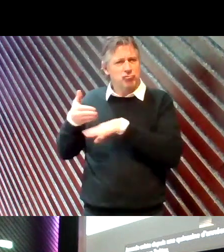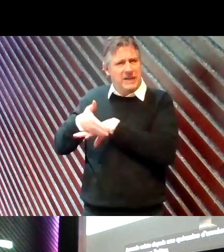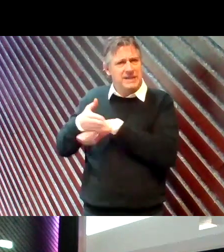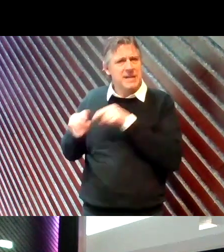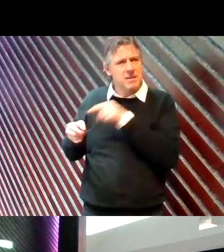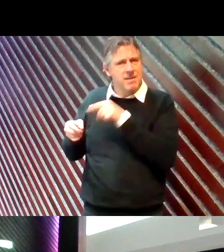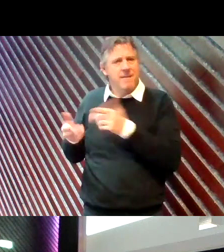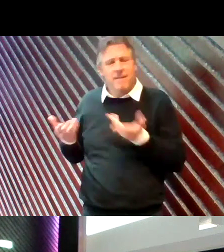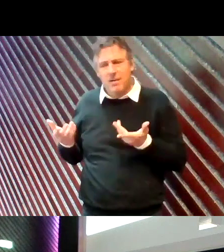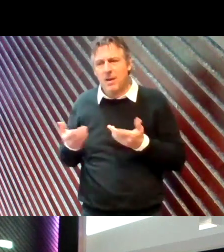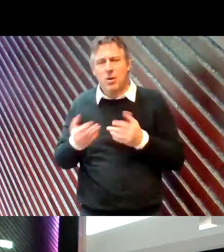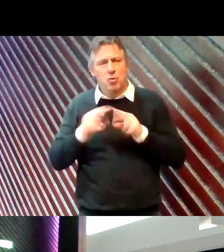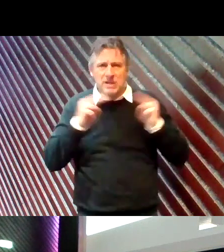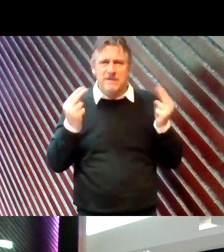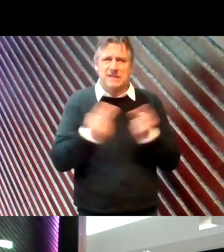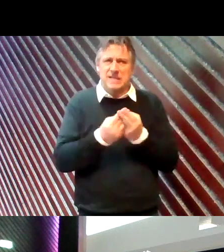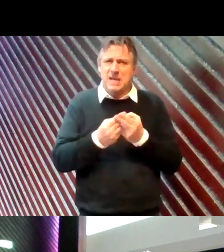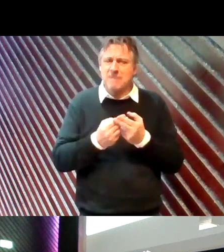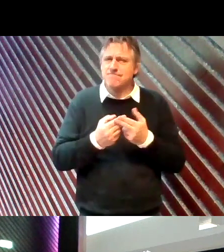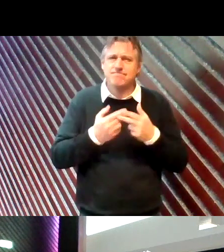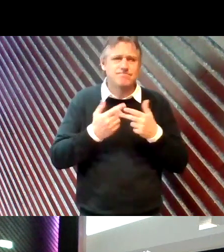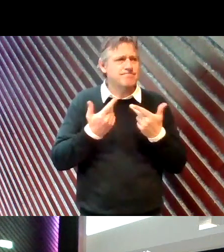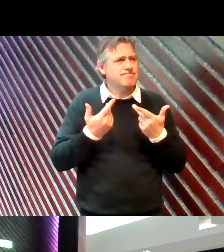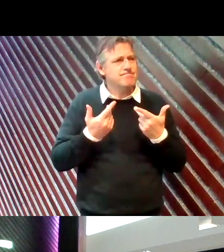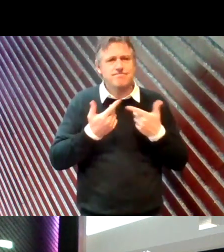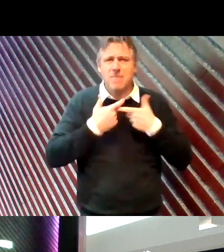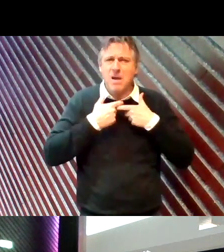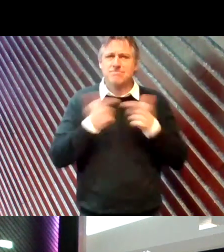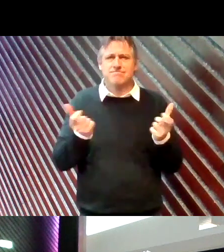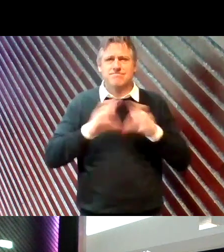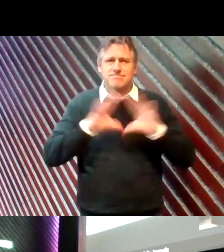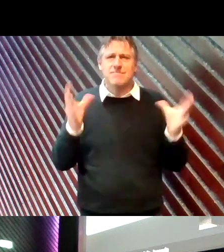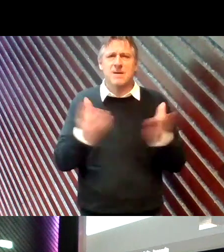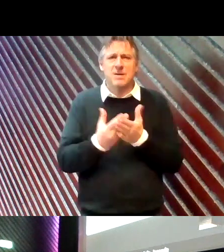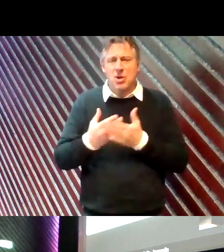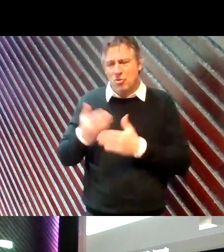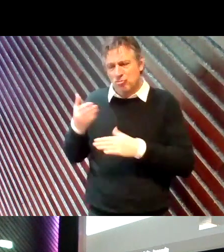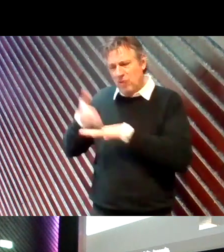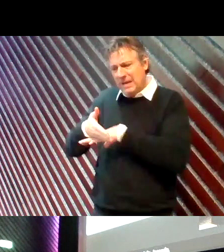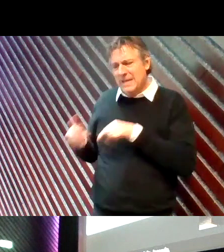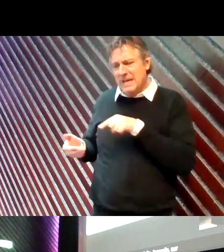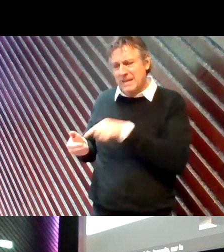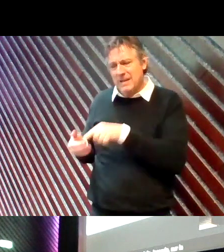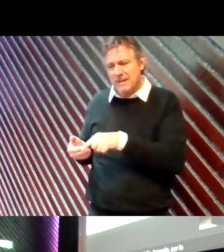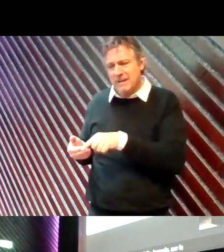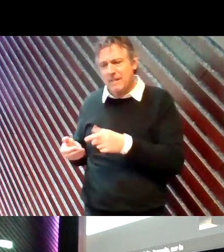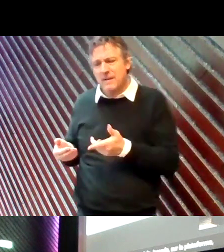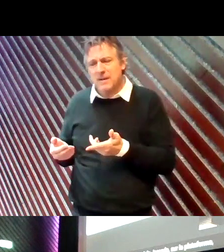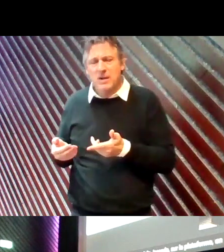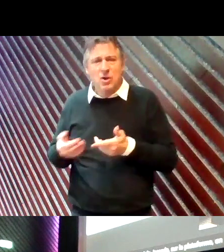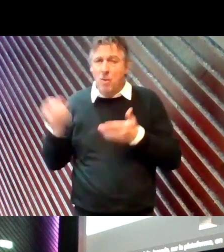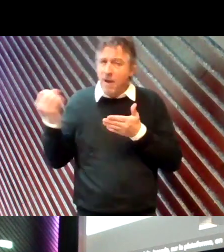'accessibilité universelle peut-être sur l'inclusif évidemment mais sur la plateforme de j'accède on va pouvoir renseigner ou retrouver de l